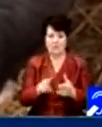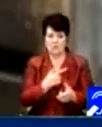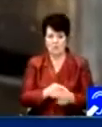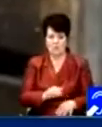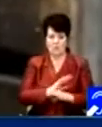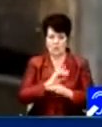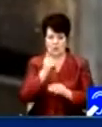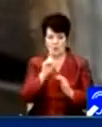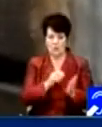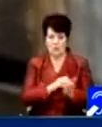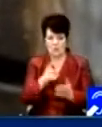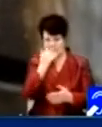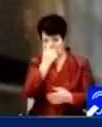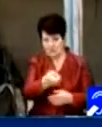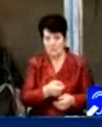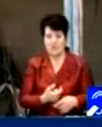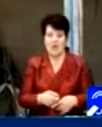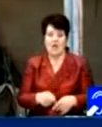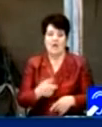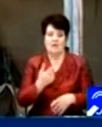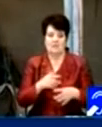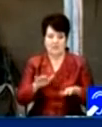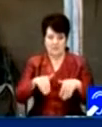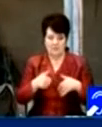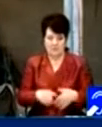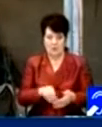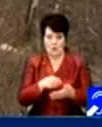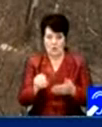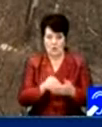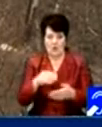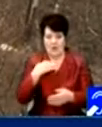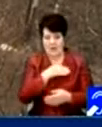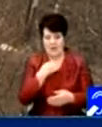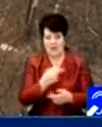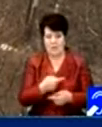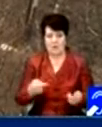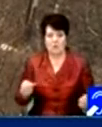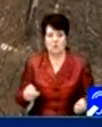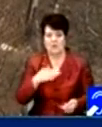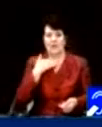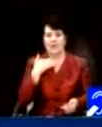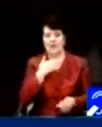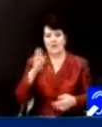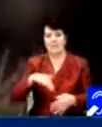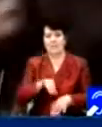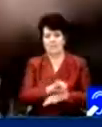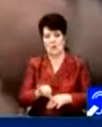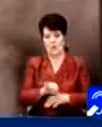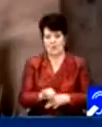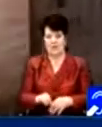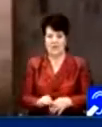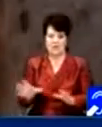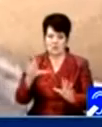porc. ANSA mai solicită cetățenilor să se abțină de la procurarea cărnii și a produselor din carne de porc de peste hotare și